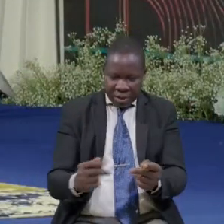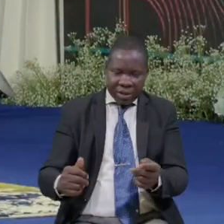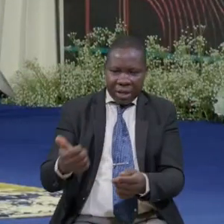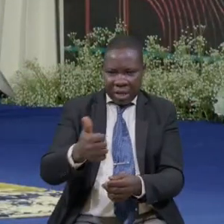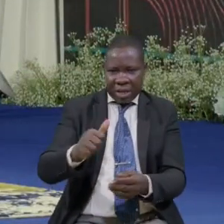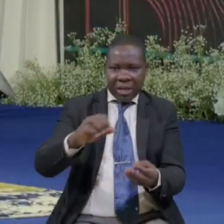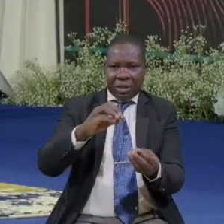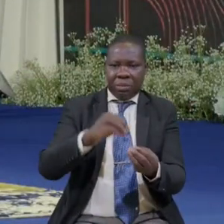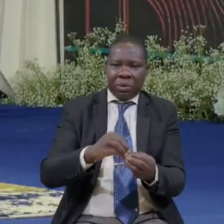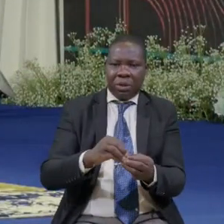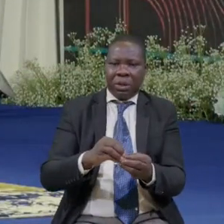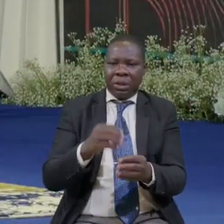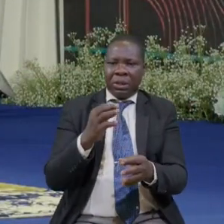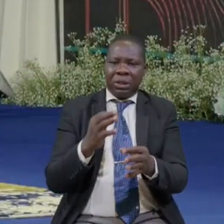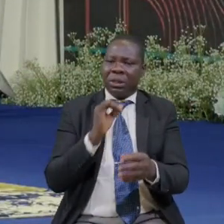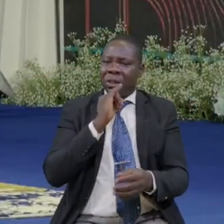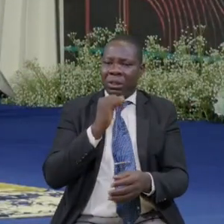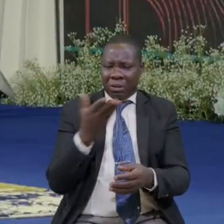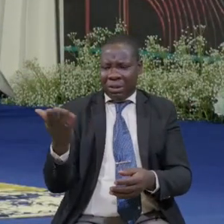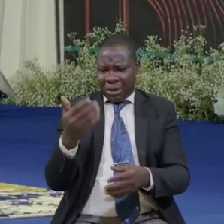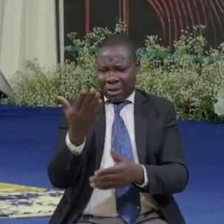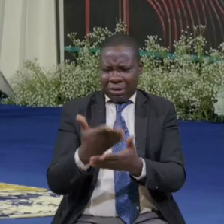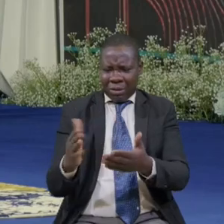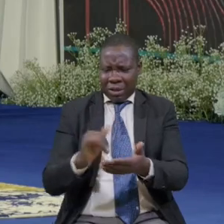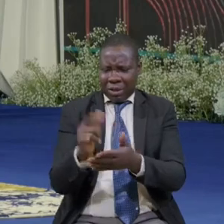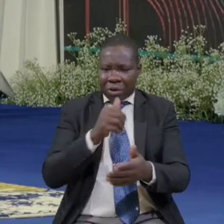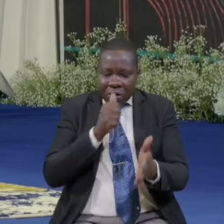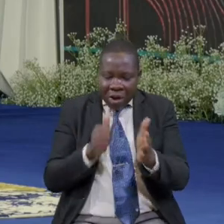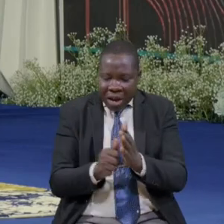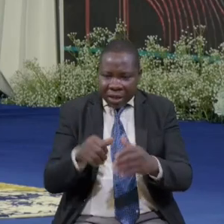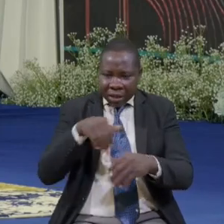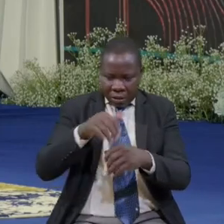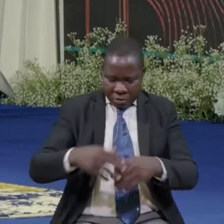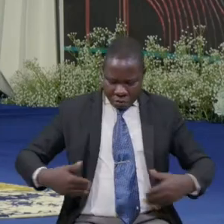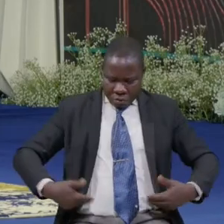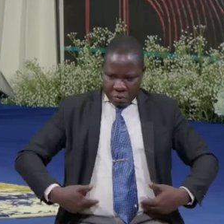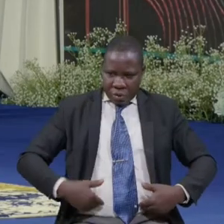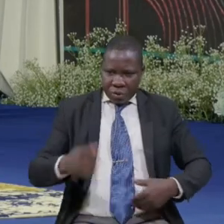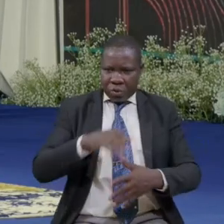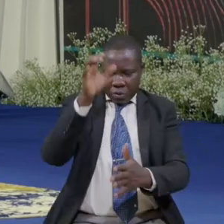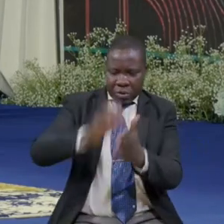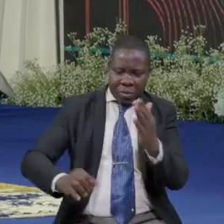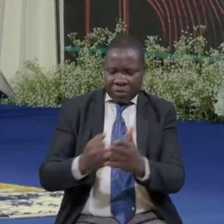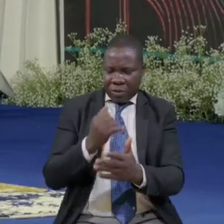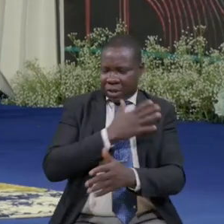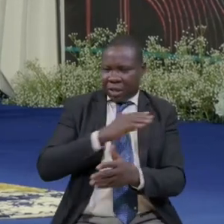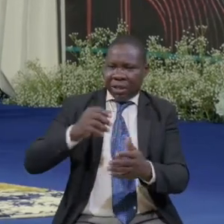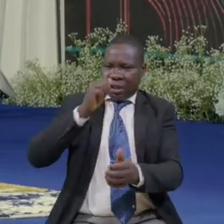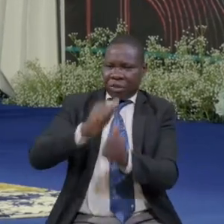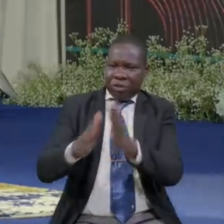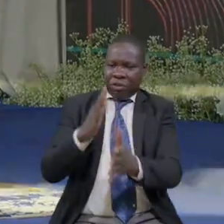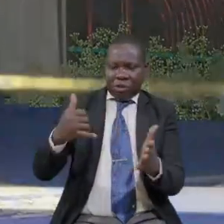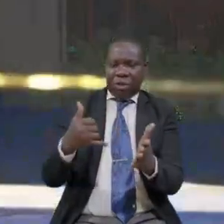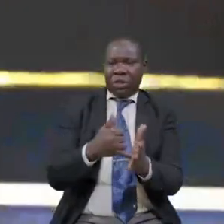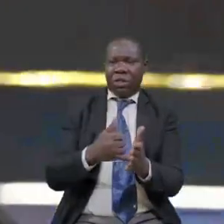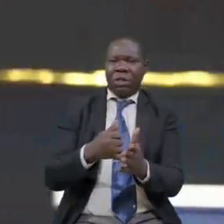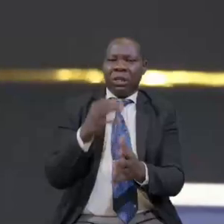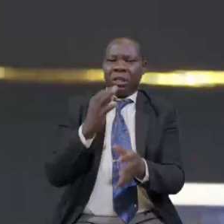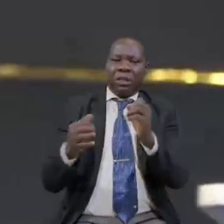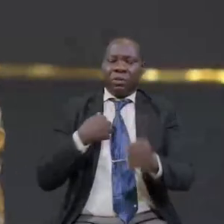avez quelque chose que vous mettez ou à la hanche, vous coupez cela, jetez